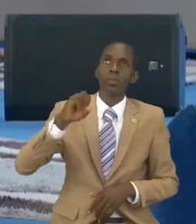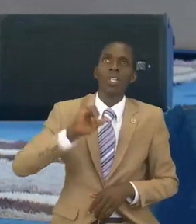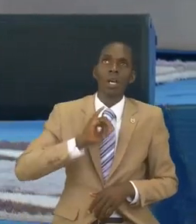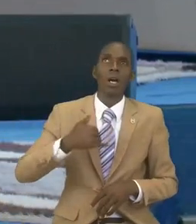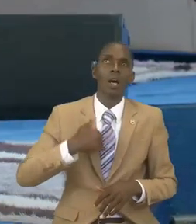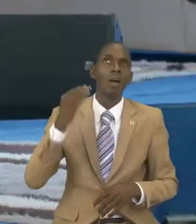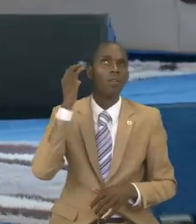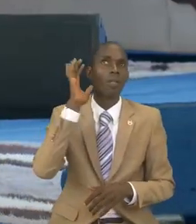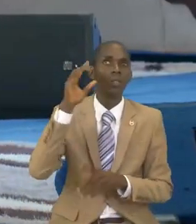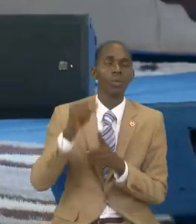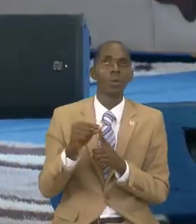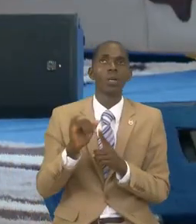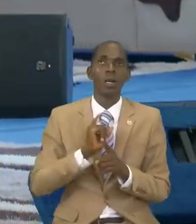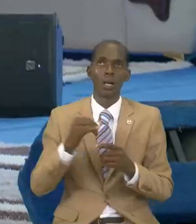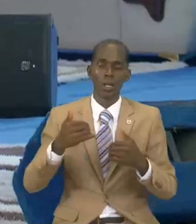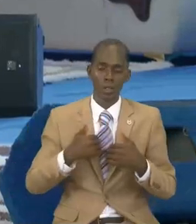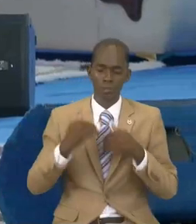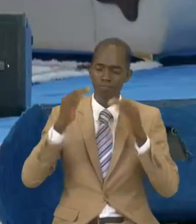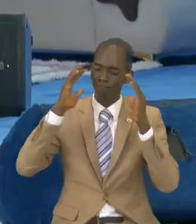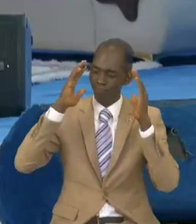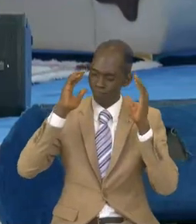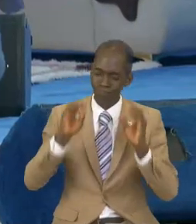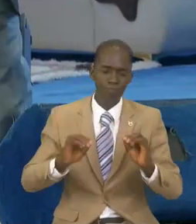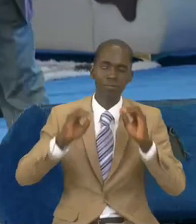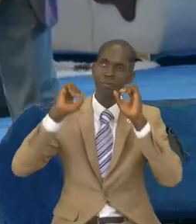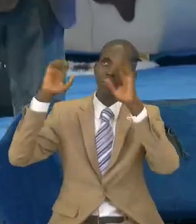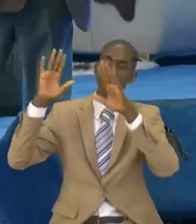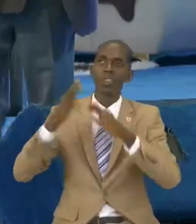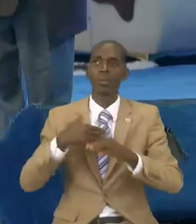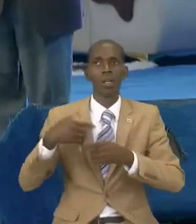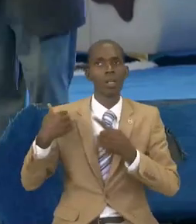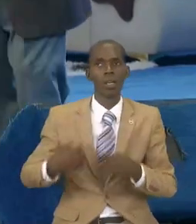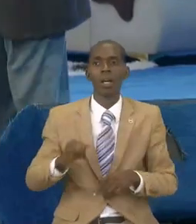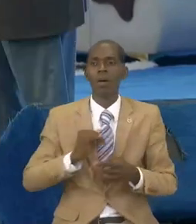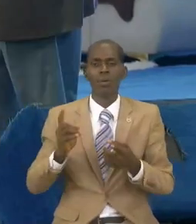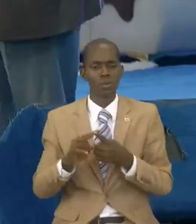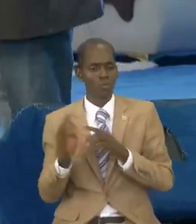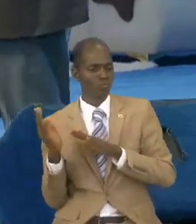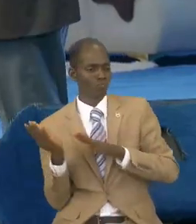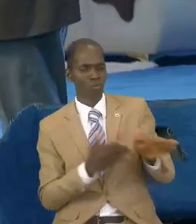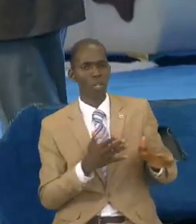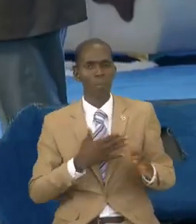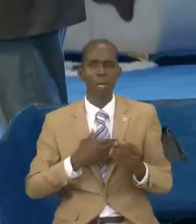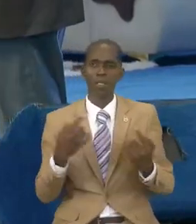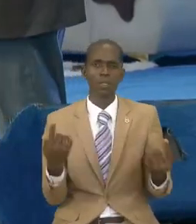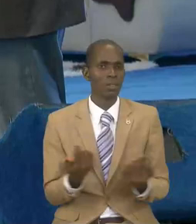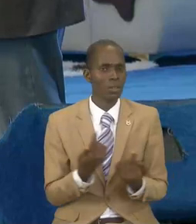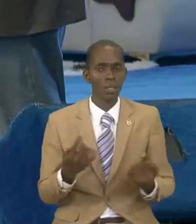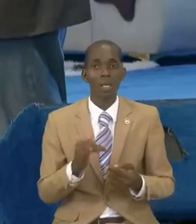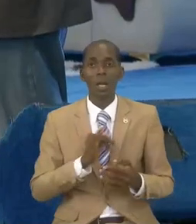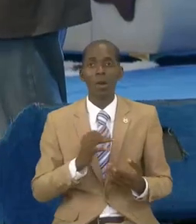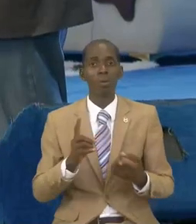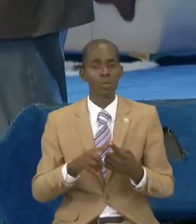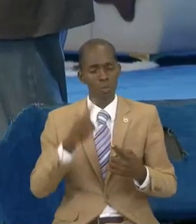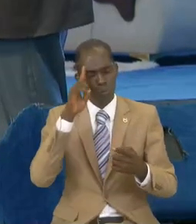la parole, je fixe mon cœur, je veux chercher le Seigneur, je veux abandonner mes péchés, je veux